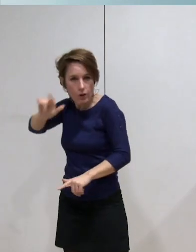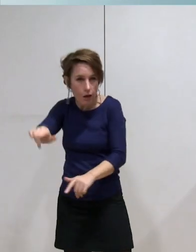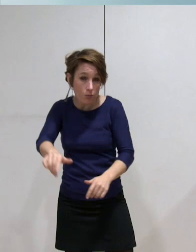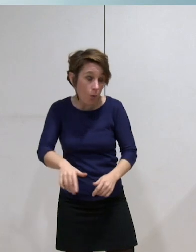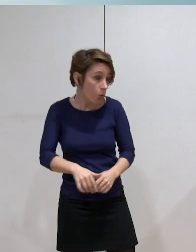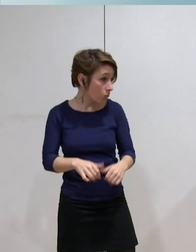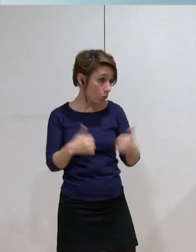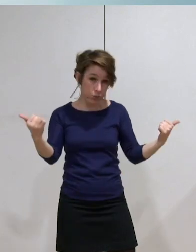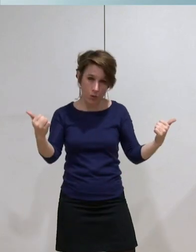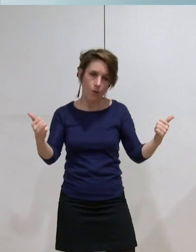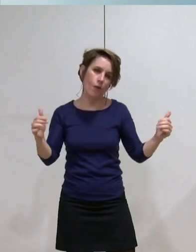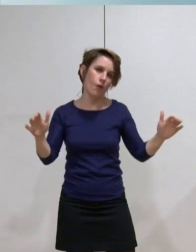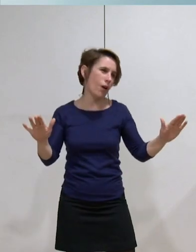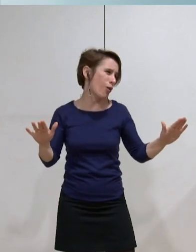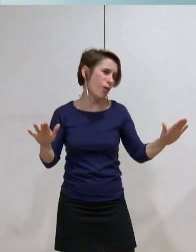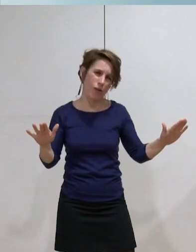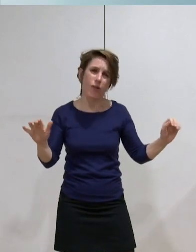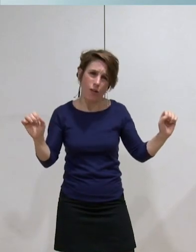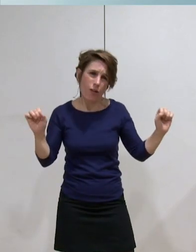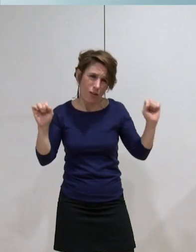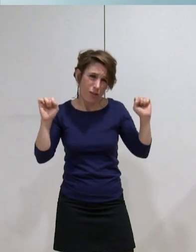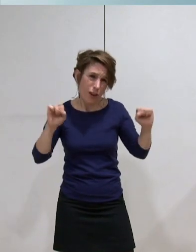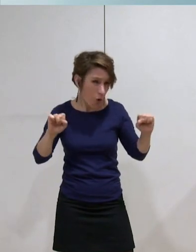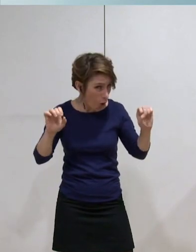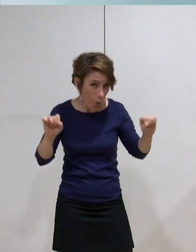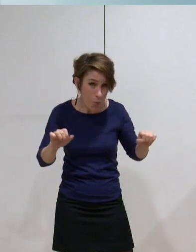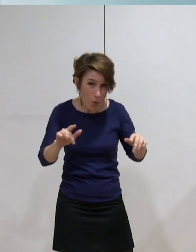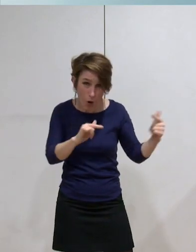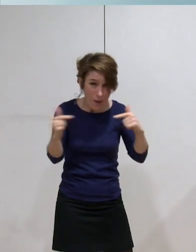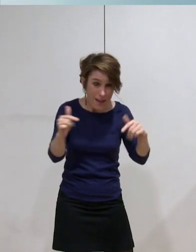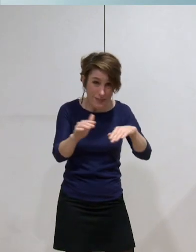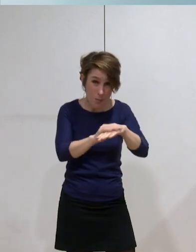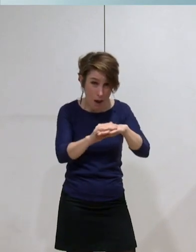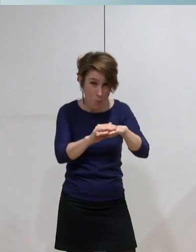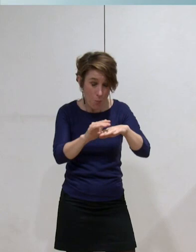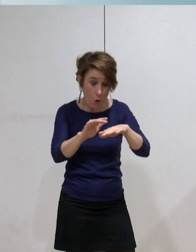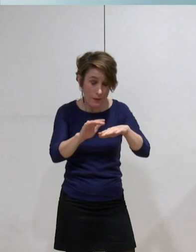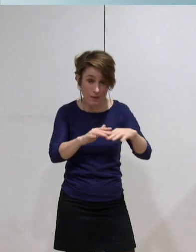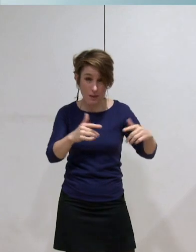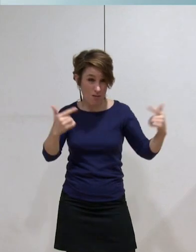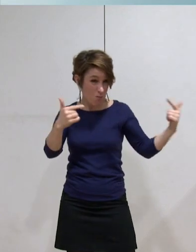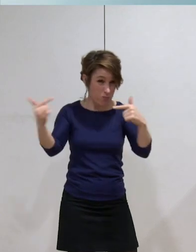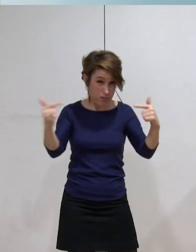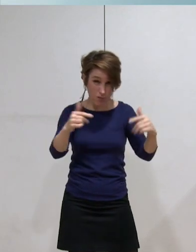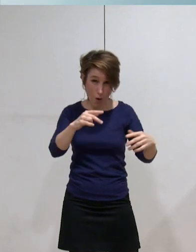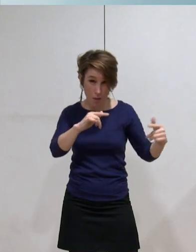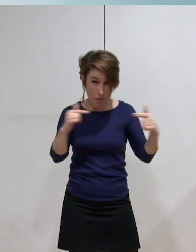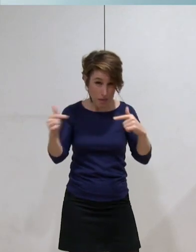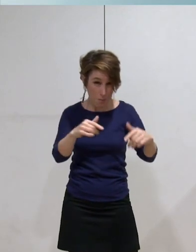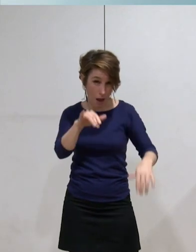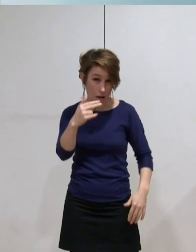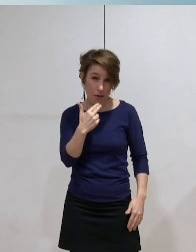tend le niveau du débat public à à cet état de caricature je suis pas sûr que nos concitoyens trouvent